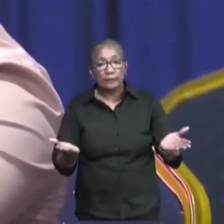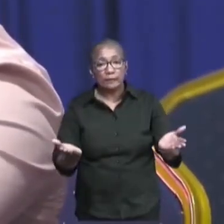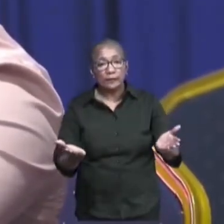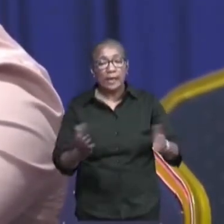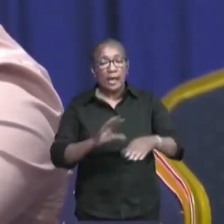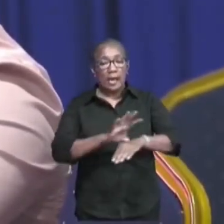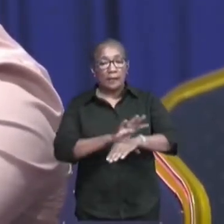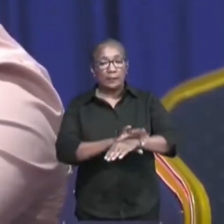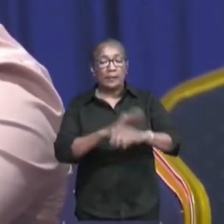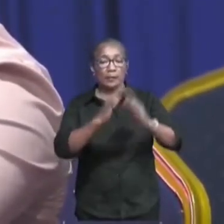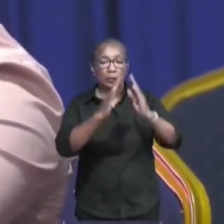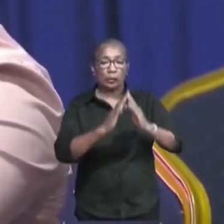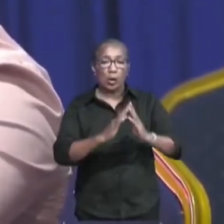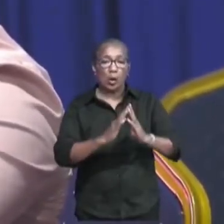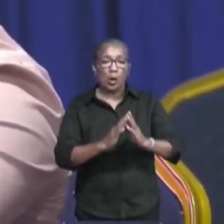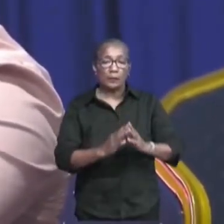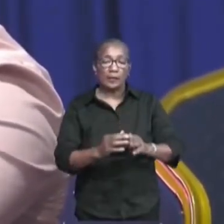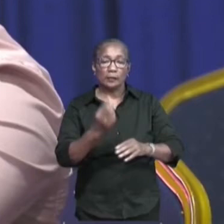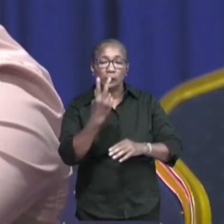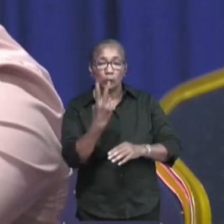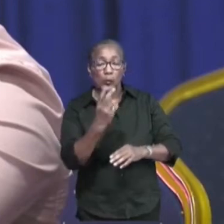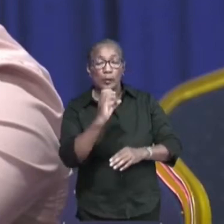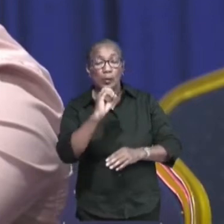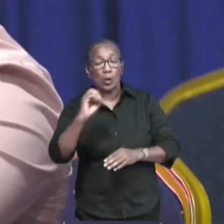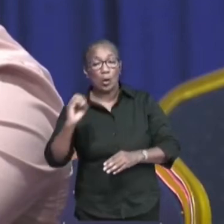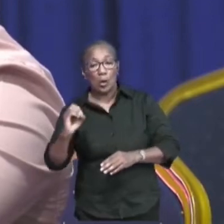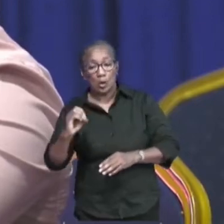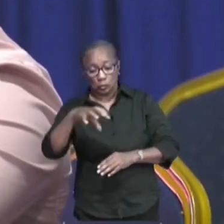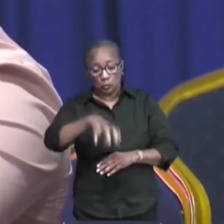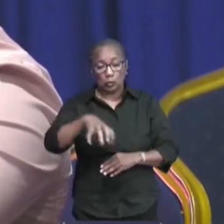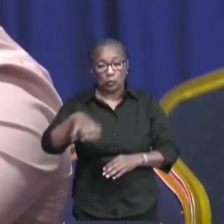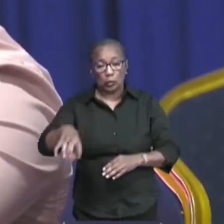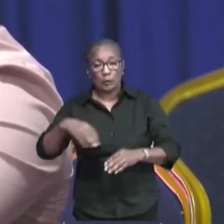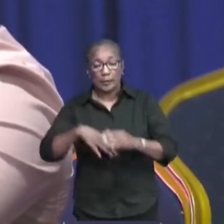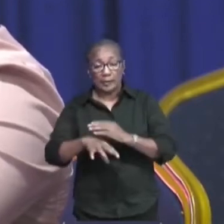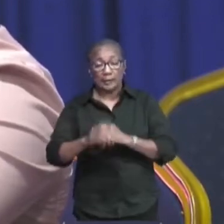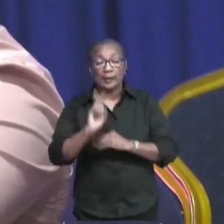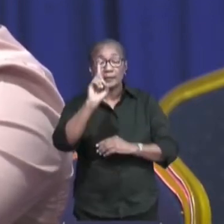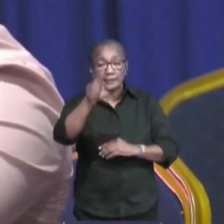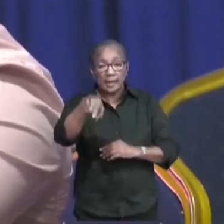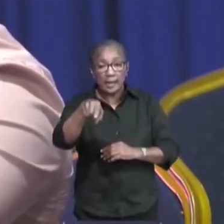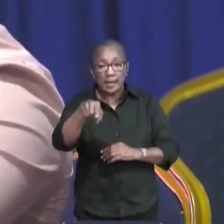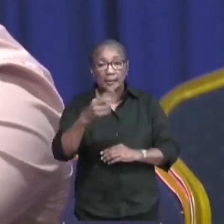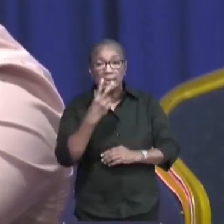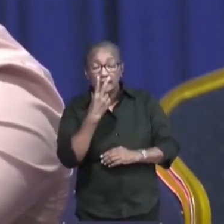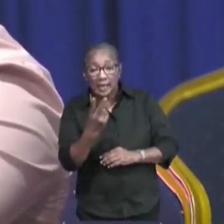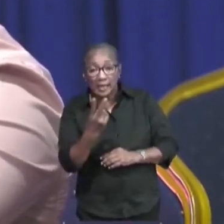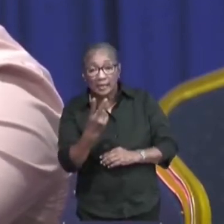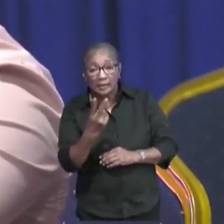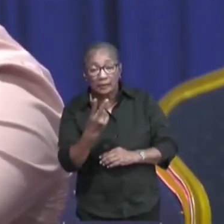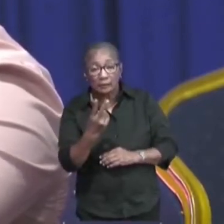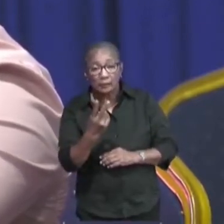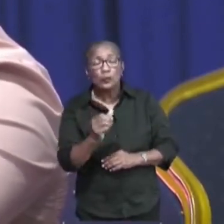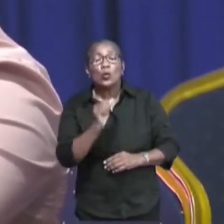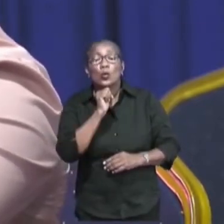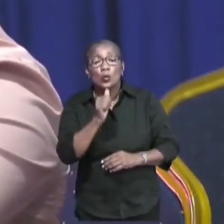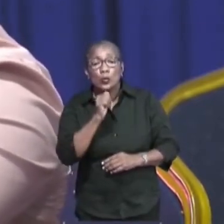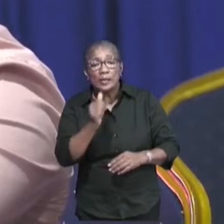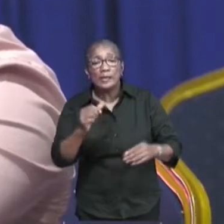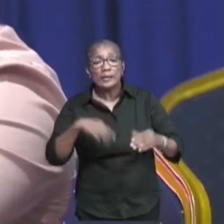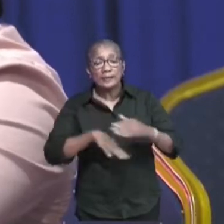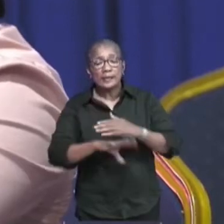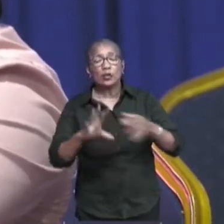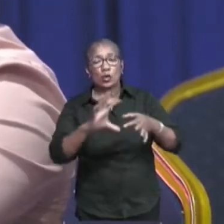zending om langs die 200 plus dorpjes en kampjes te gaan. Om daarna te gaan wie is in